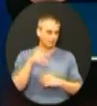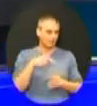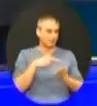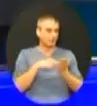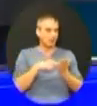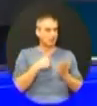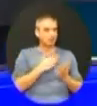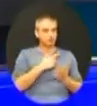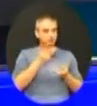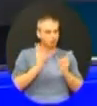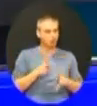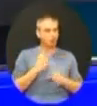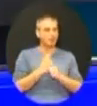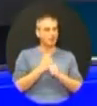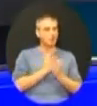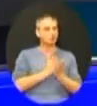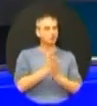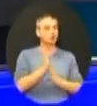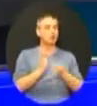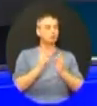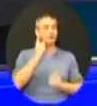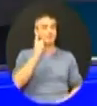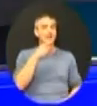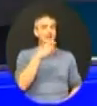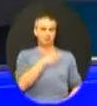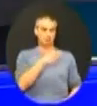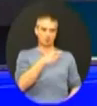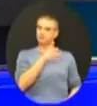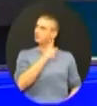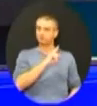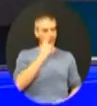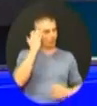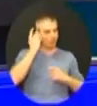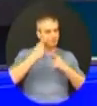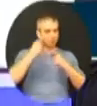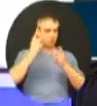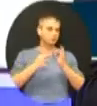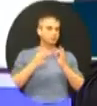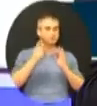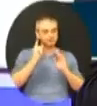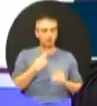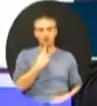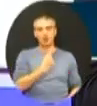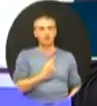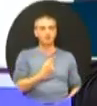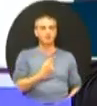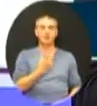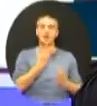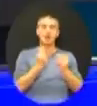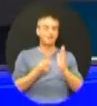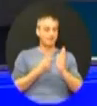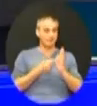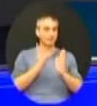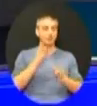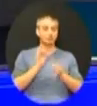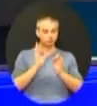בגלל שאני רוצה שהם יהיו מסוגלים לפעול על פי היושרה המשפטית שמחייבת אותם הגם שזה לא מדע מדויק צריך להגיד אמיר הרבה פעמים